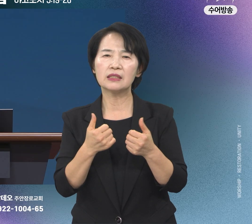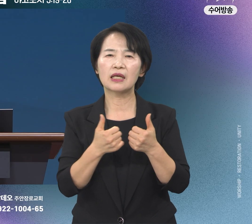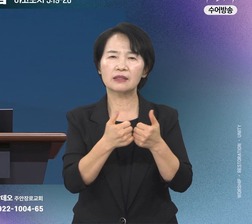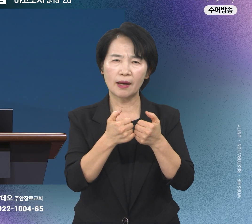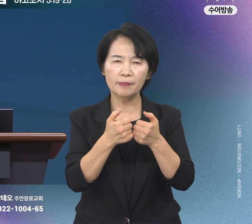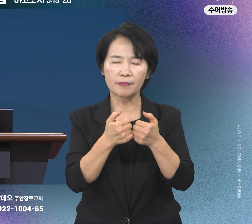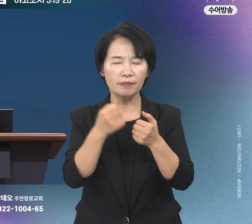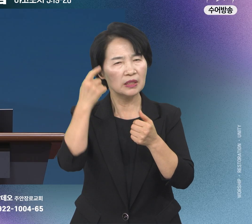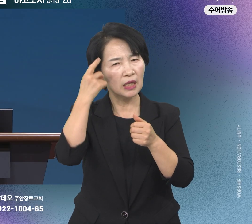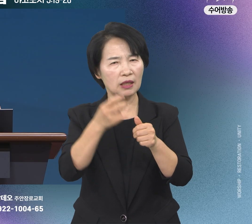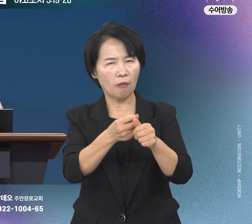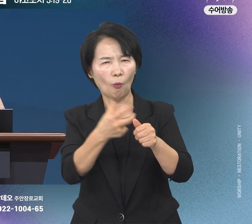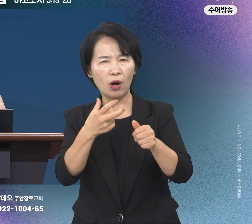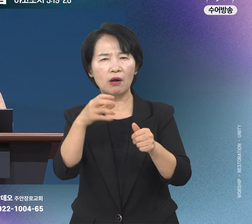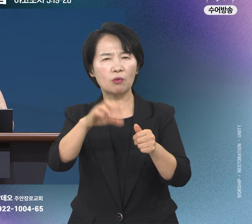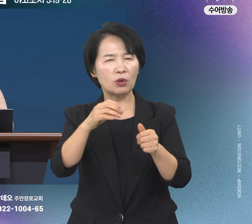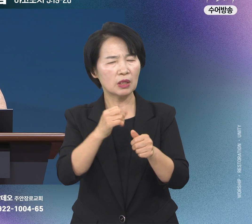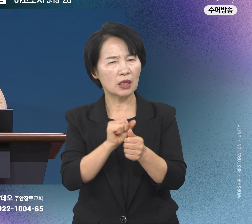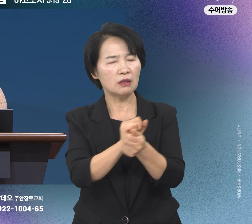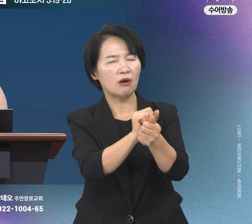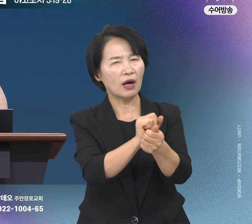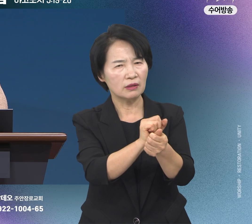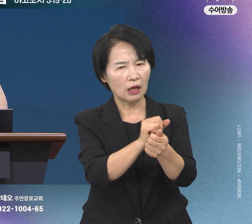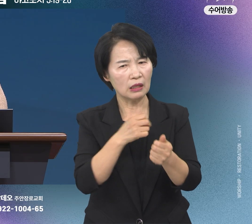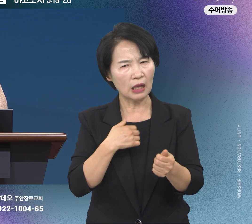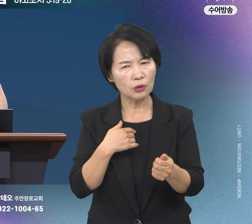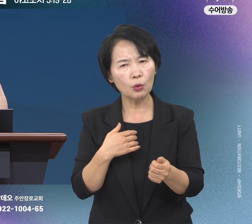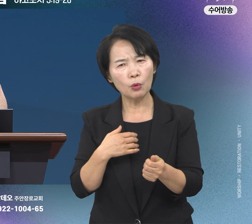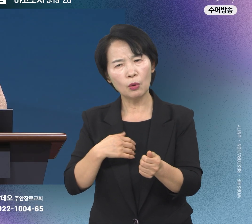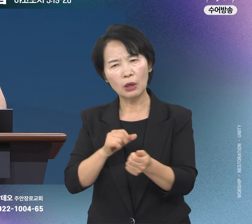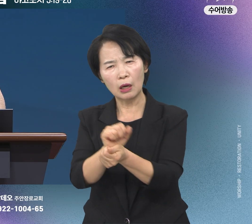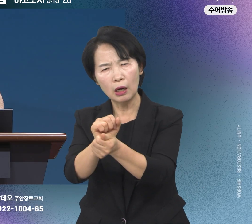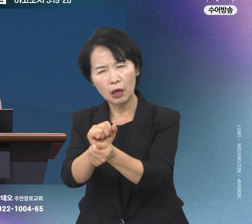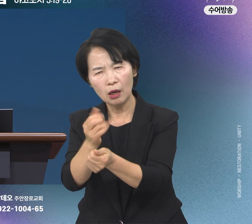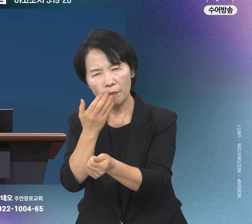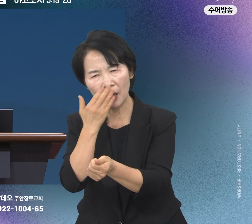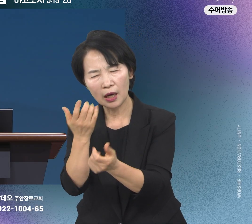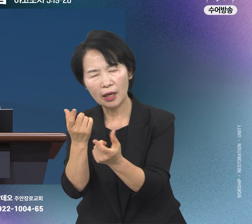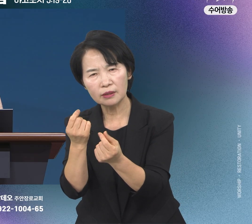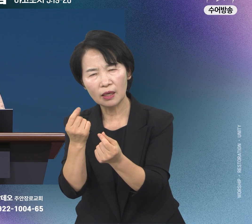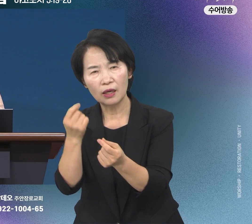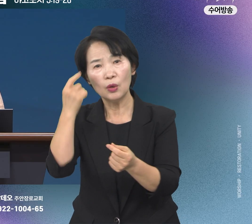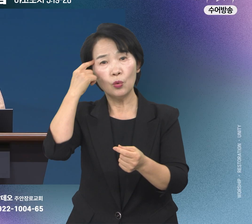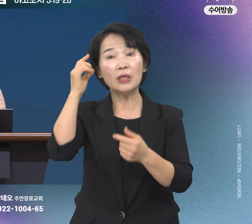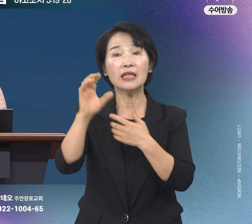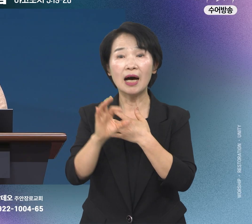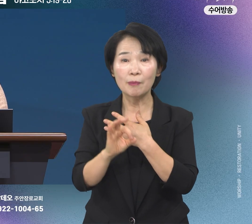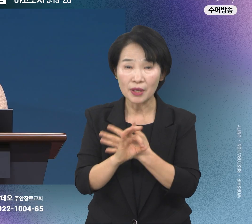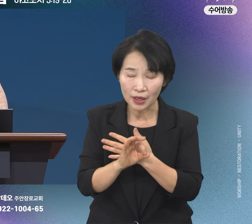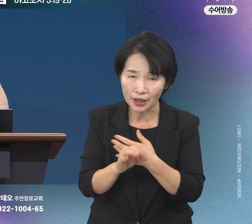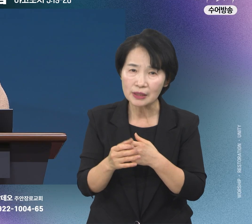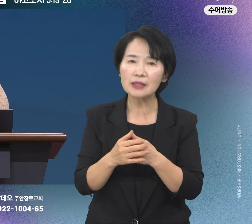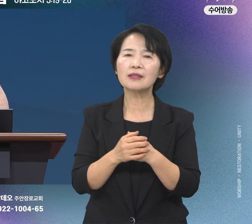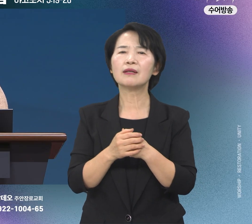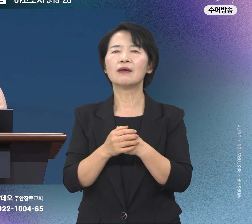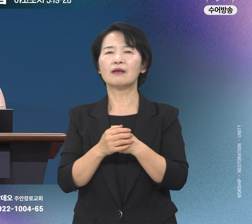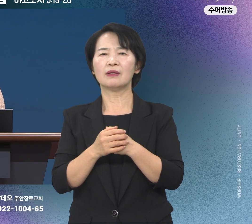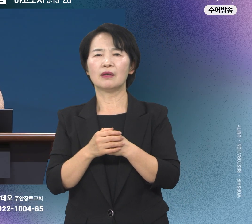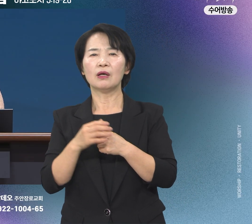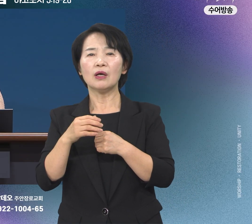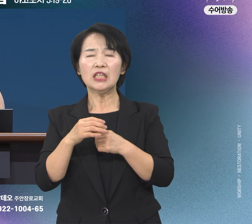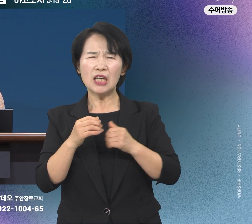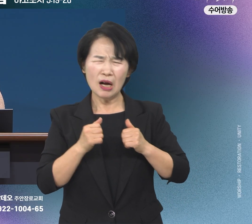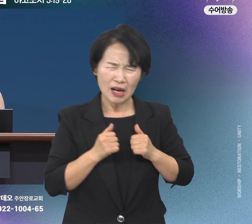아닐까. 나도 이단 상담소에 갈 수도 있겠다라고 생각했습니다. 왜냐하면 신천지에서 그렇게